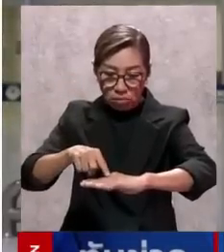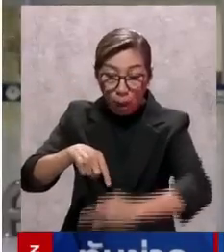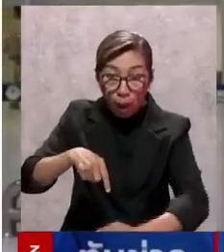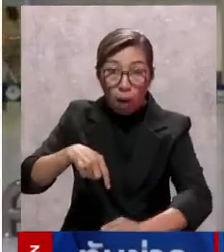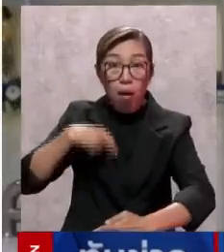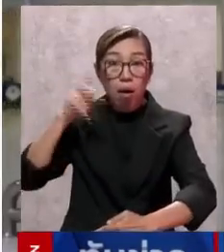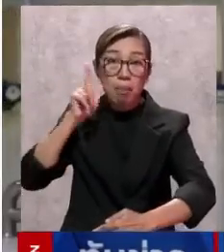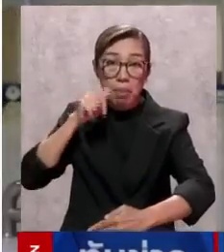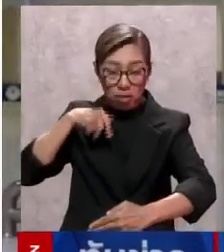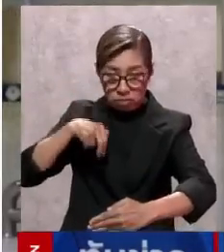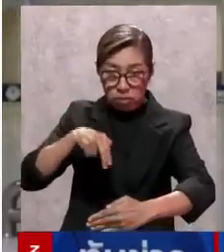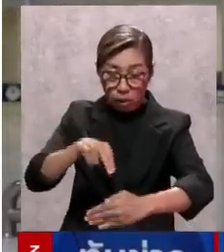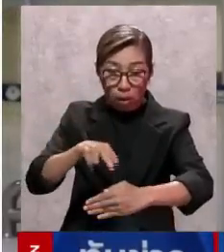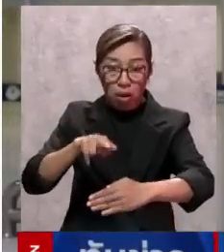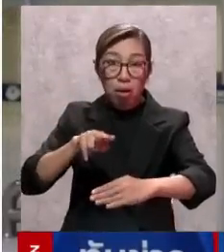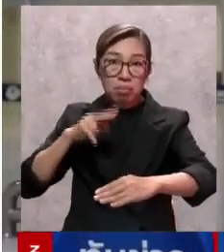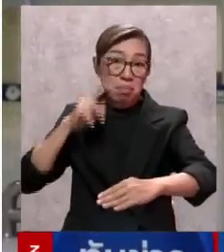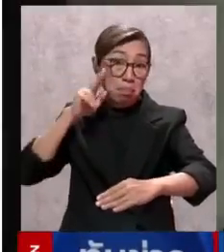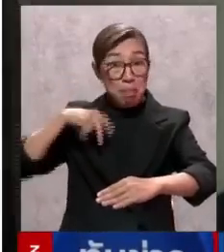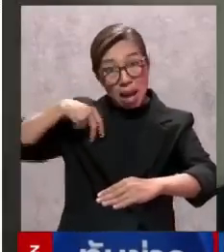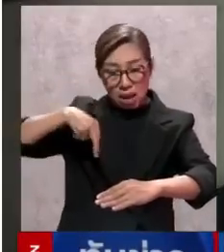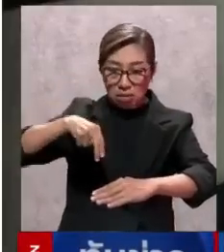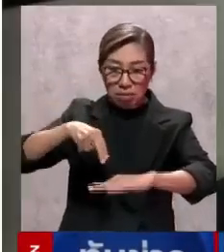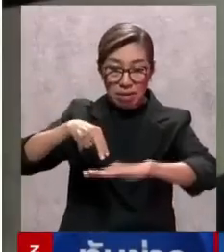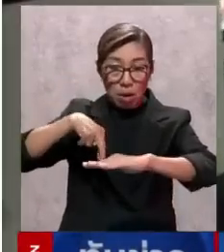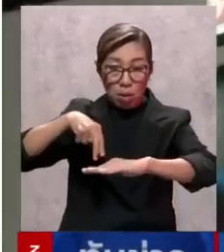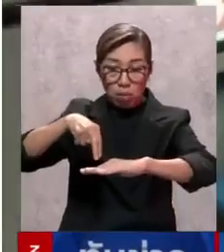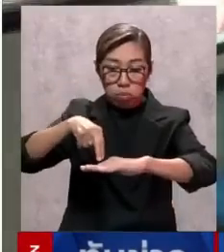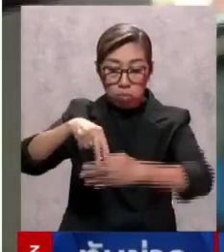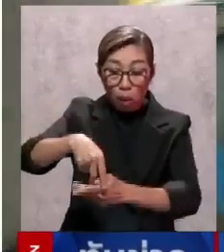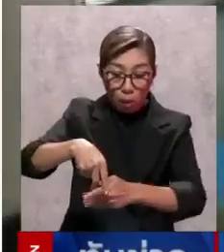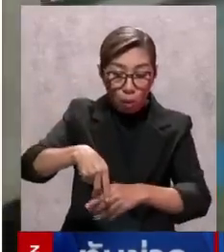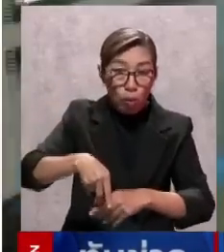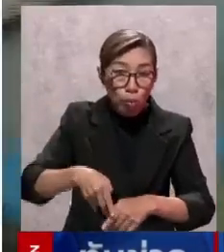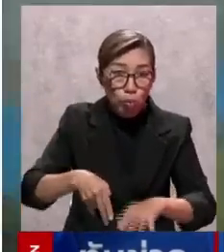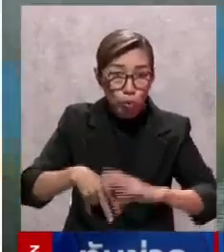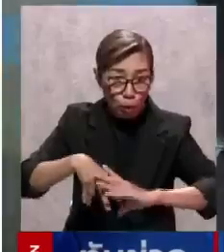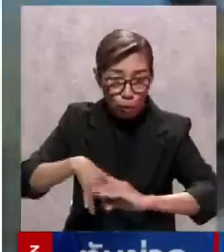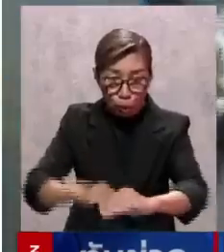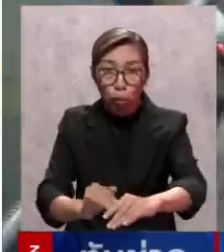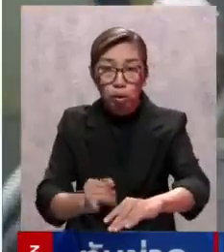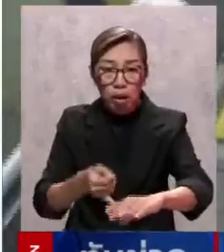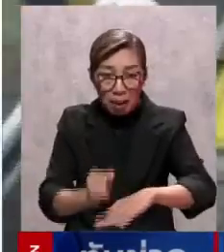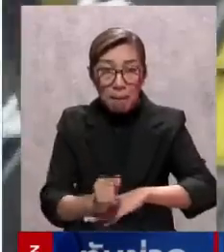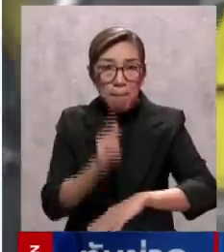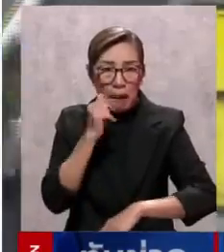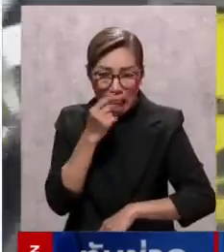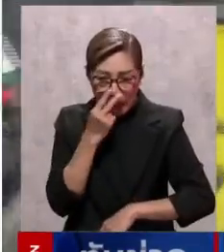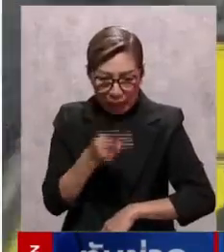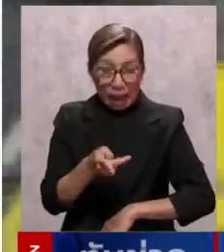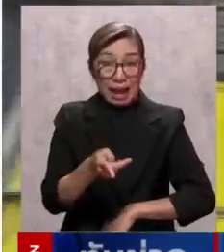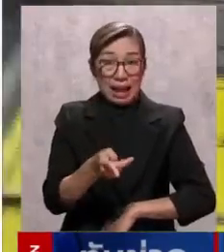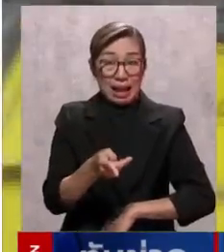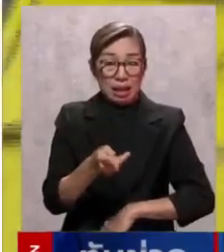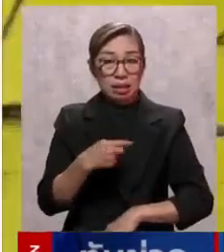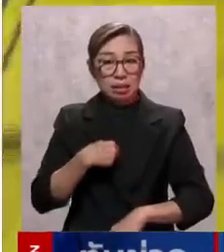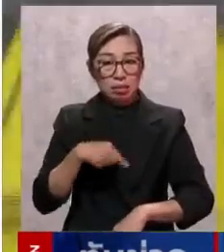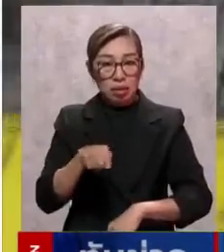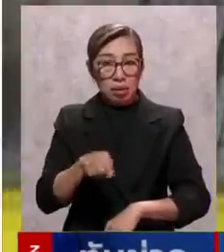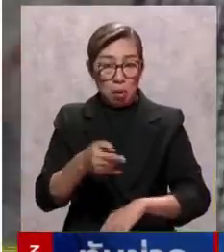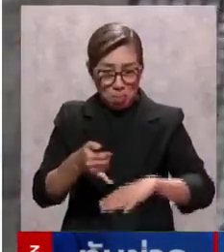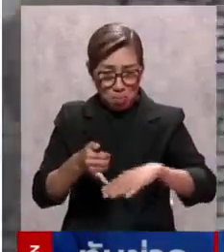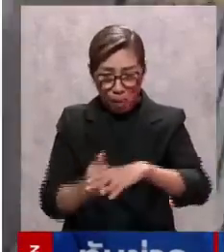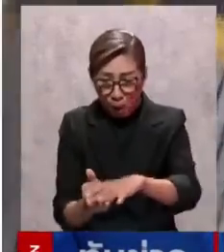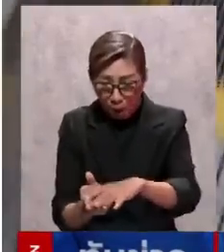ลงไปหลังจากนั้นก็ดูดขาคุณแม่เนี่ยลงไปเลยนะคะคุณแม่เห็นว่าช่วงเวลาตั้งแต่เกิดเหตุจนถึงการเข้าช่วยเหลือ